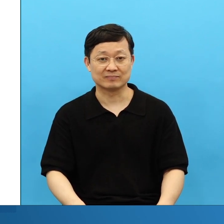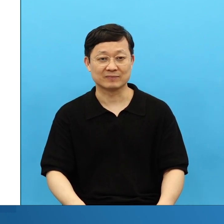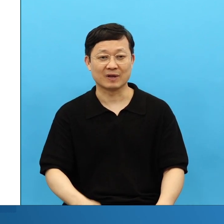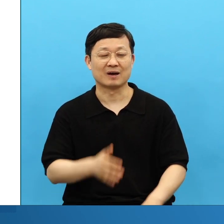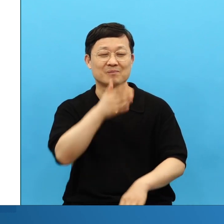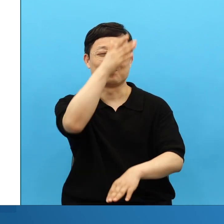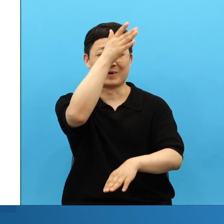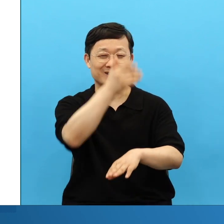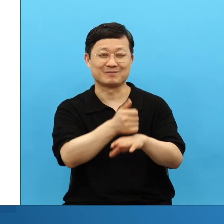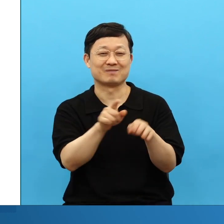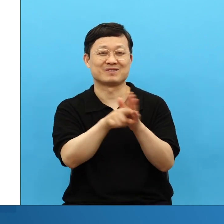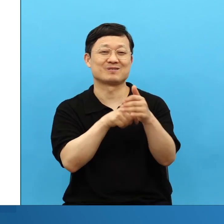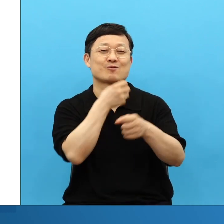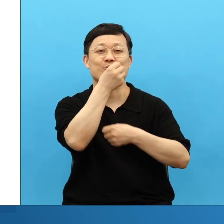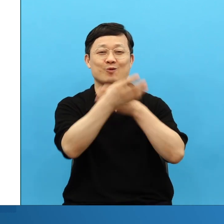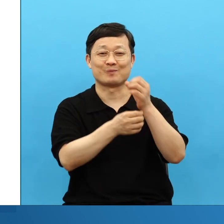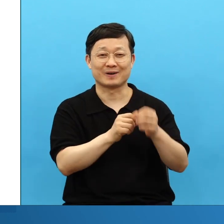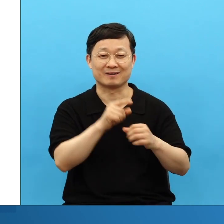고백입니다. 제 고백.